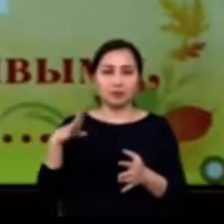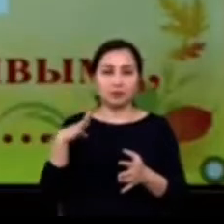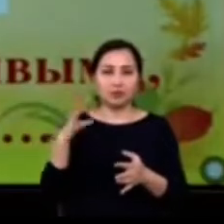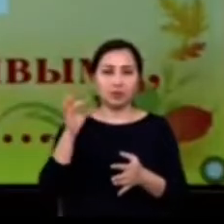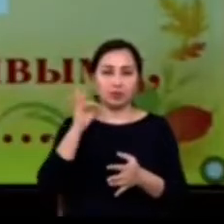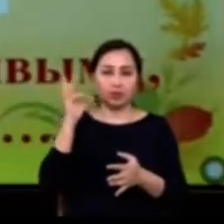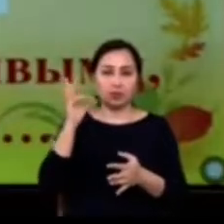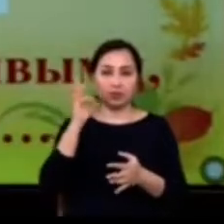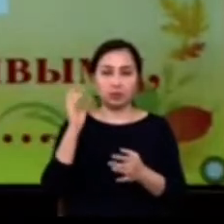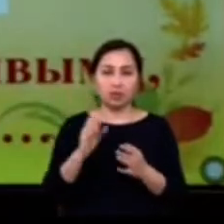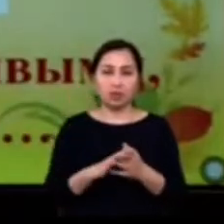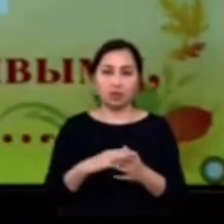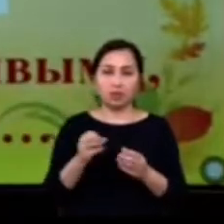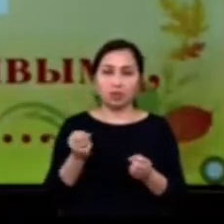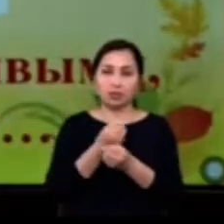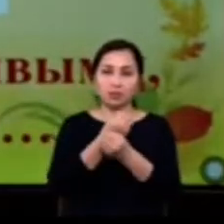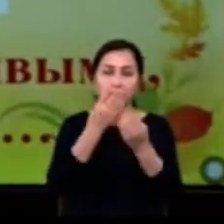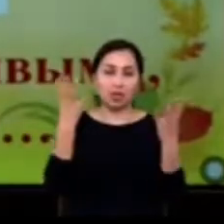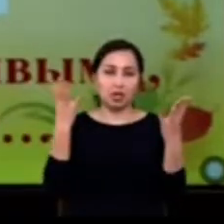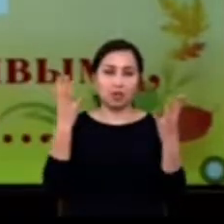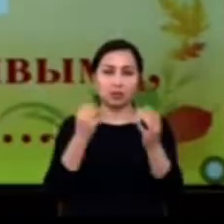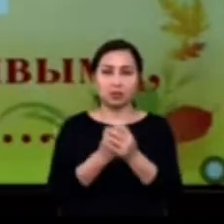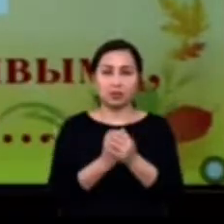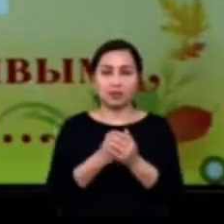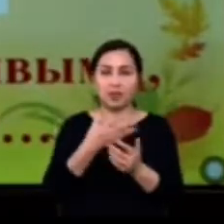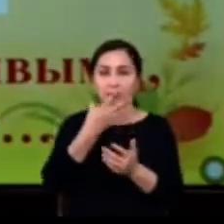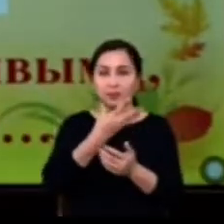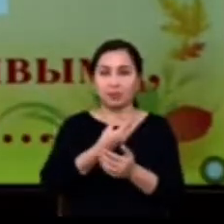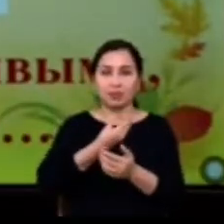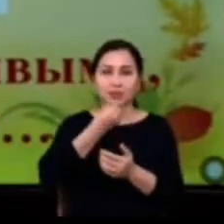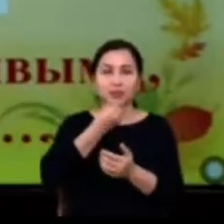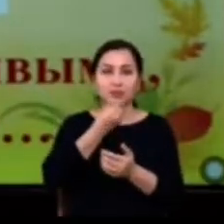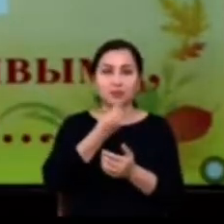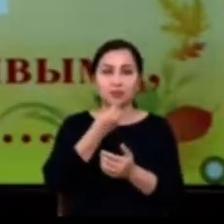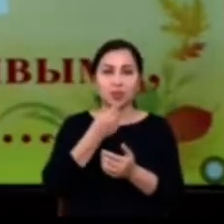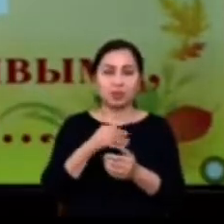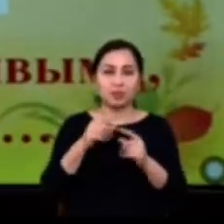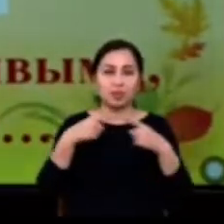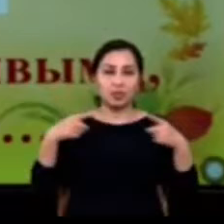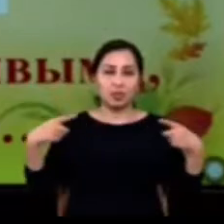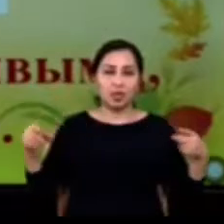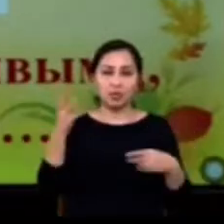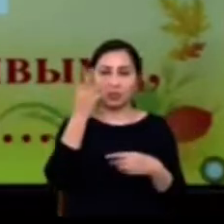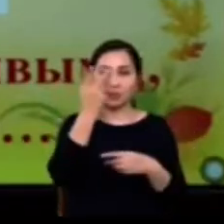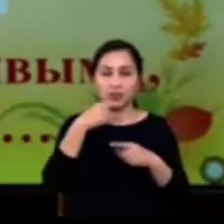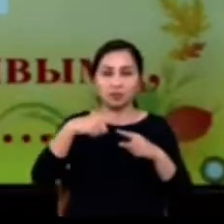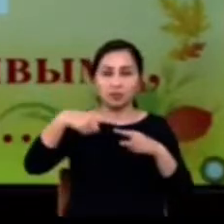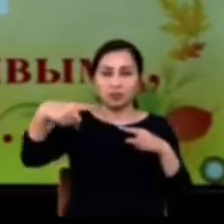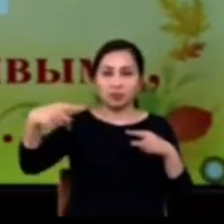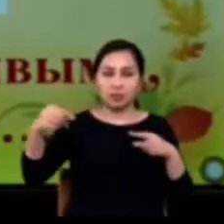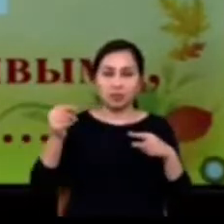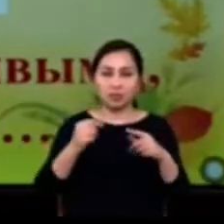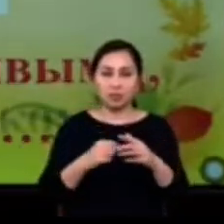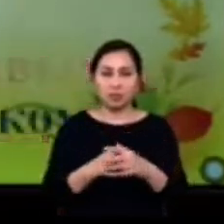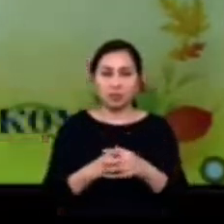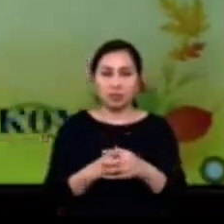Бывает осень и яркой, с красивыми разноцветными листьями,